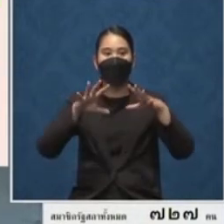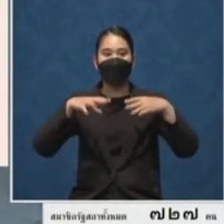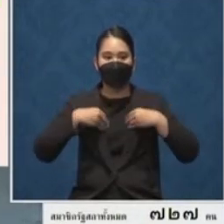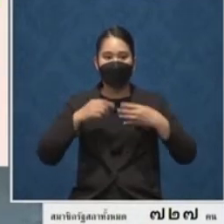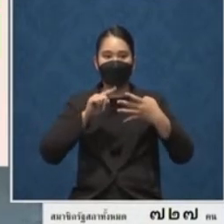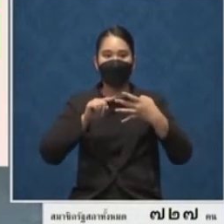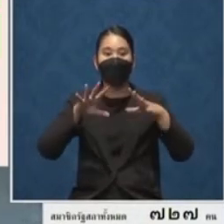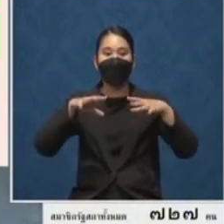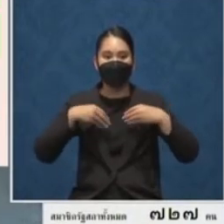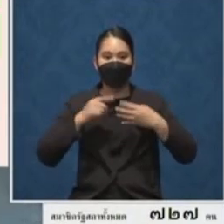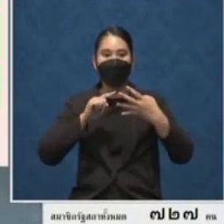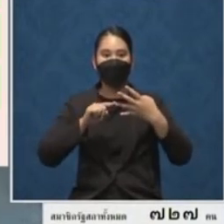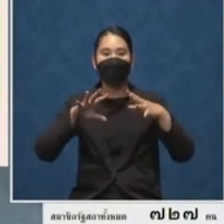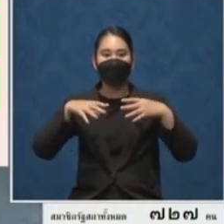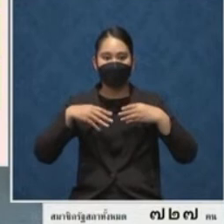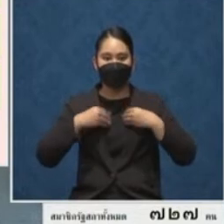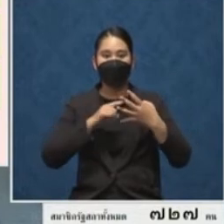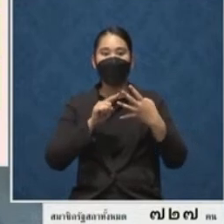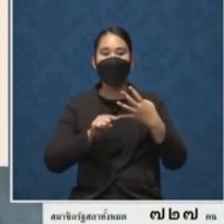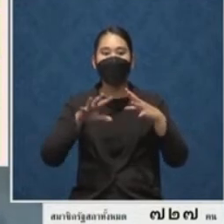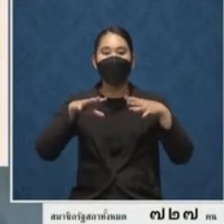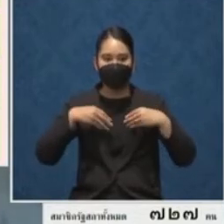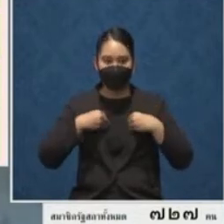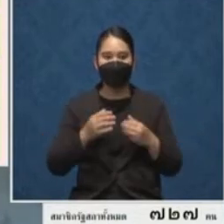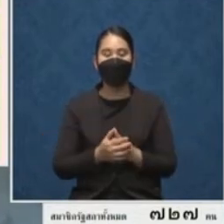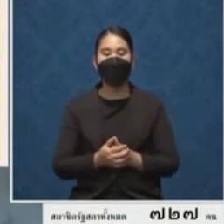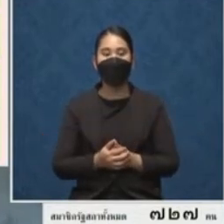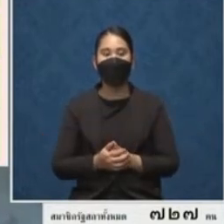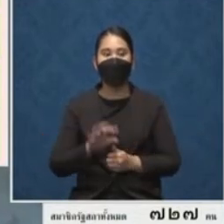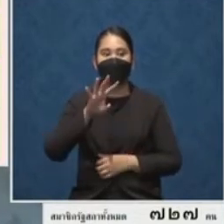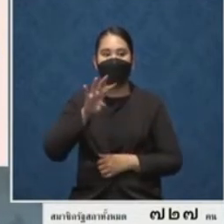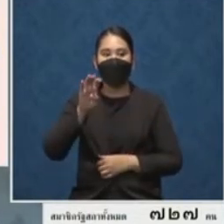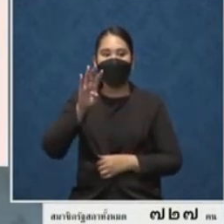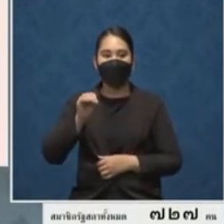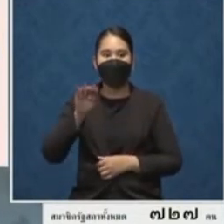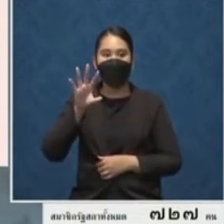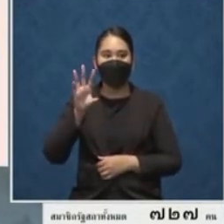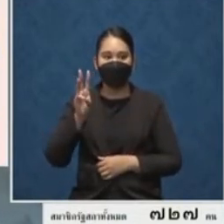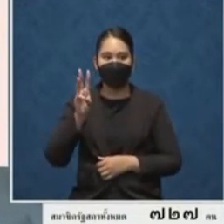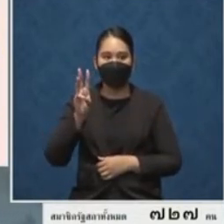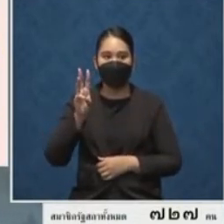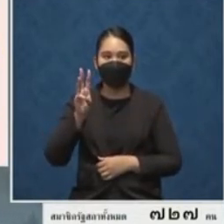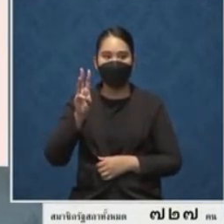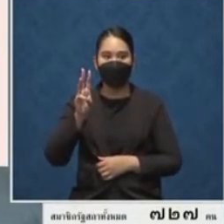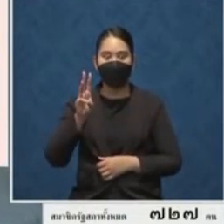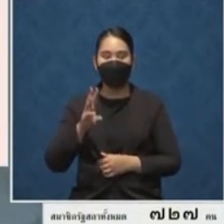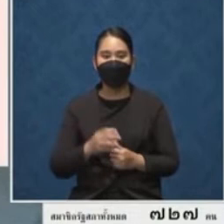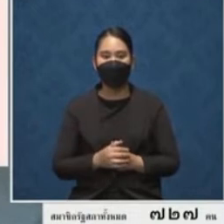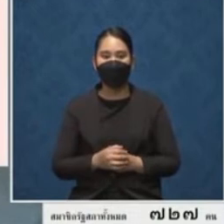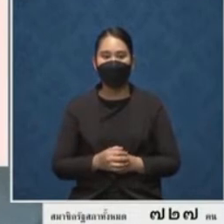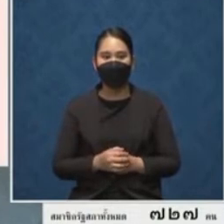รับหลักการครับ 446นางสาววันวรีตะล่อมศิลป์